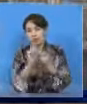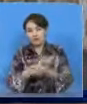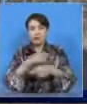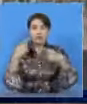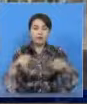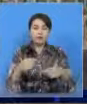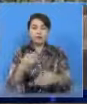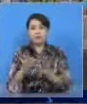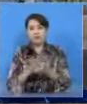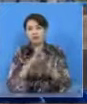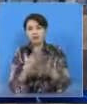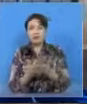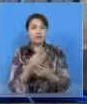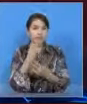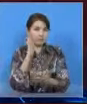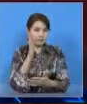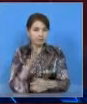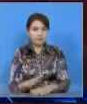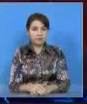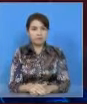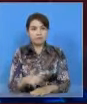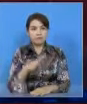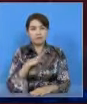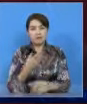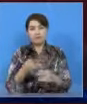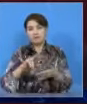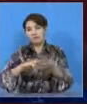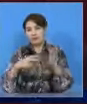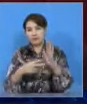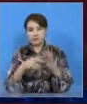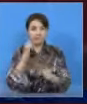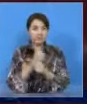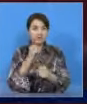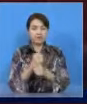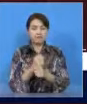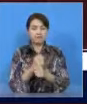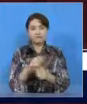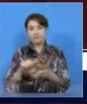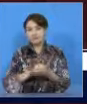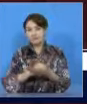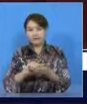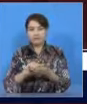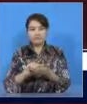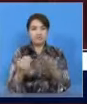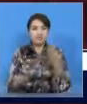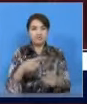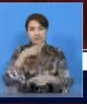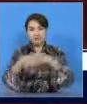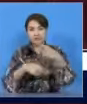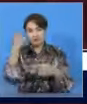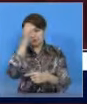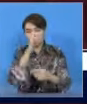другая совсем скоро станет ею. Мы в этом году планируем сделать проектно-сметную документацию и следующий год